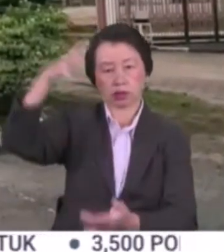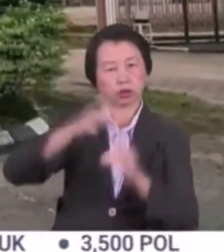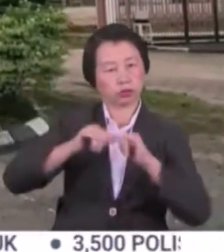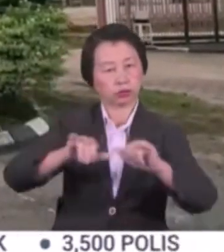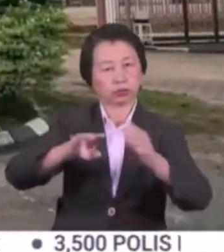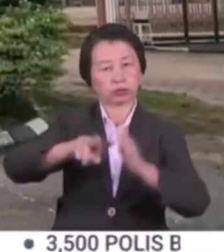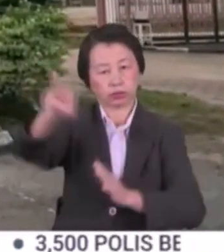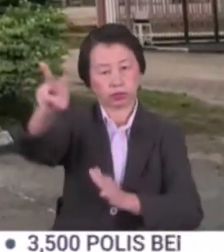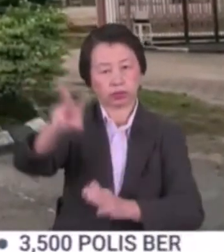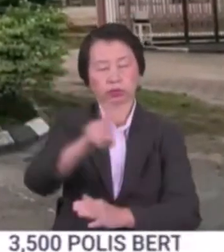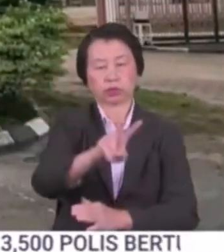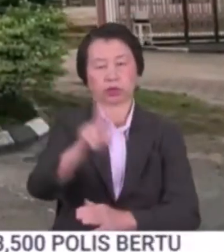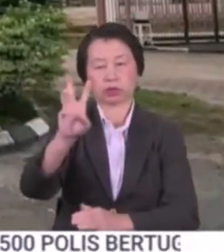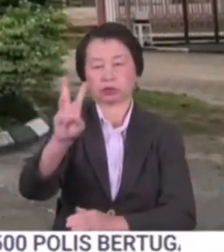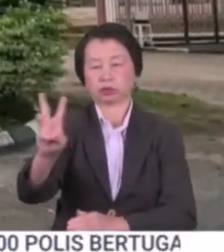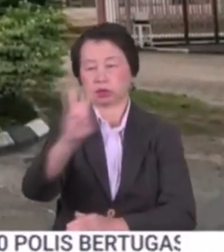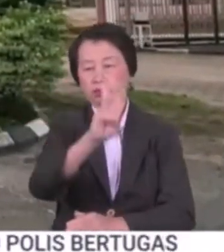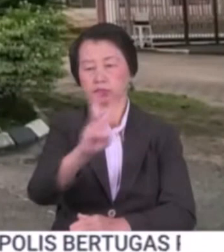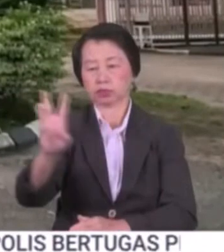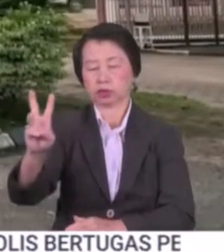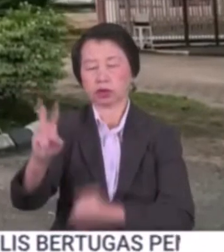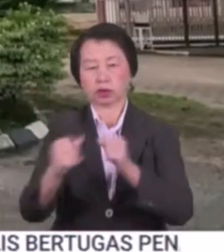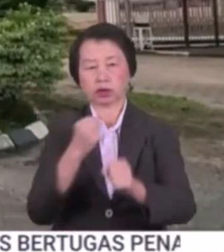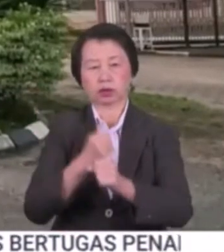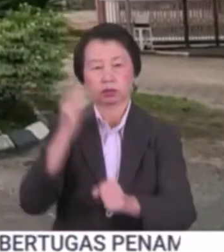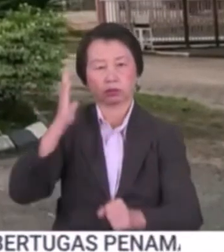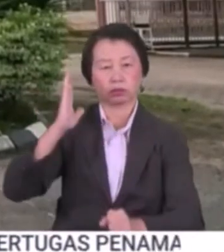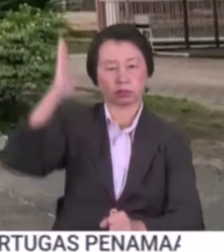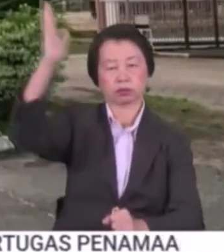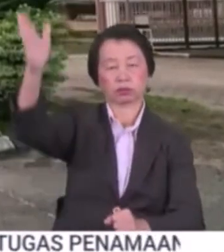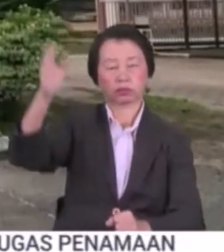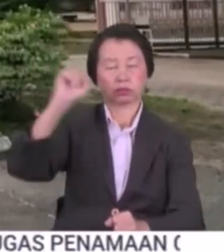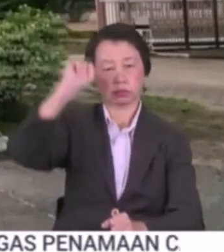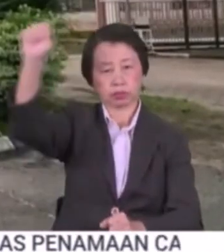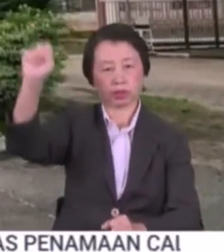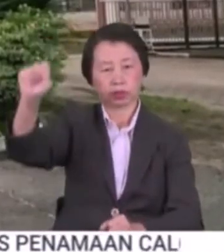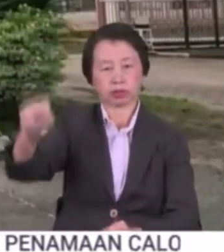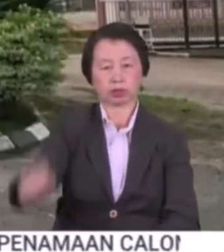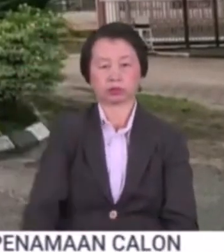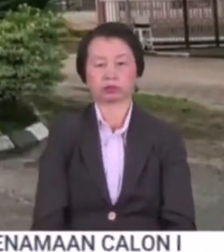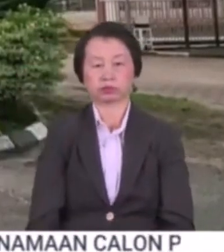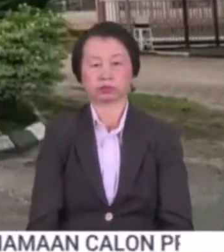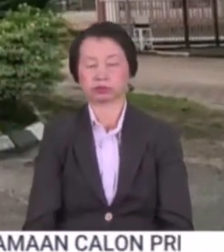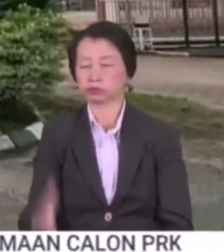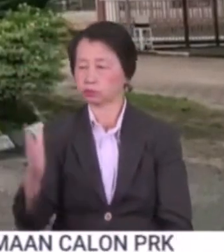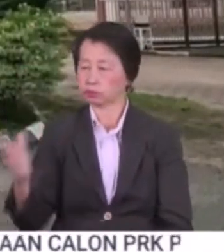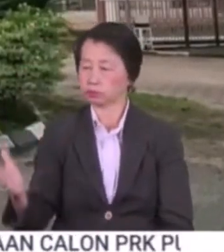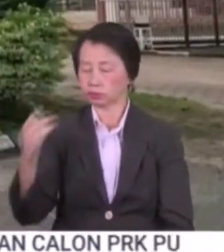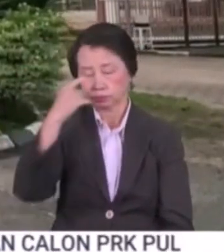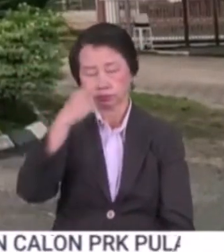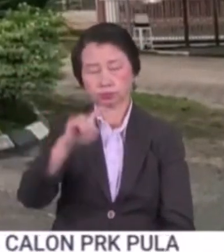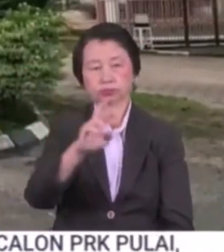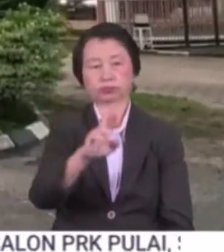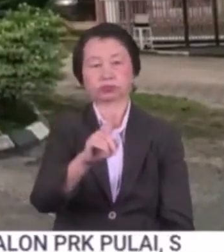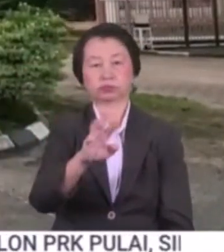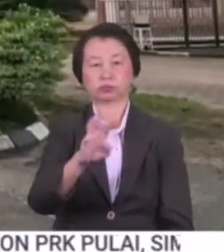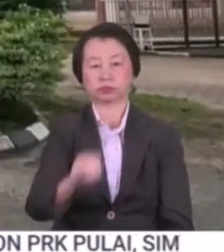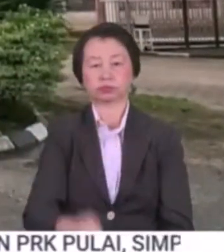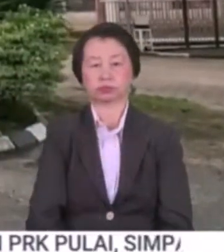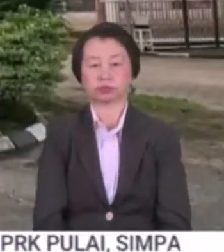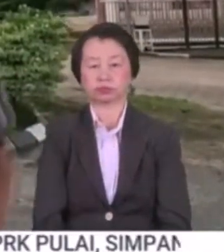berwawasan. 66 tahun negara merdeka, tekad perpaduan penuhi harapan. Amirul Hafiz Rosli, RTM.